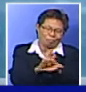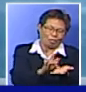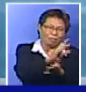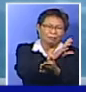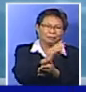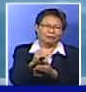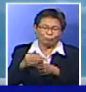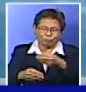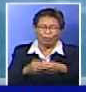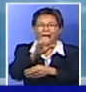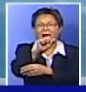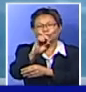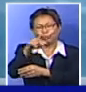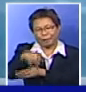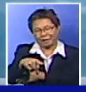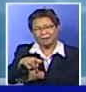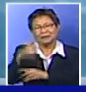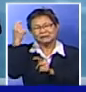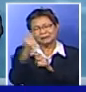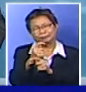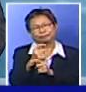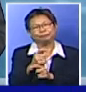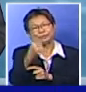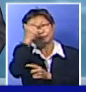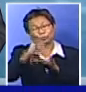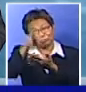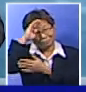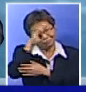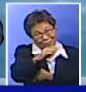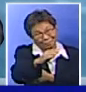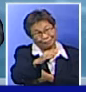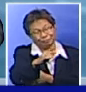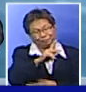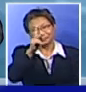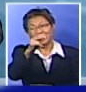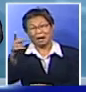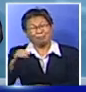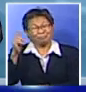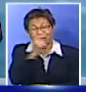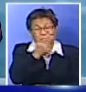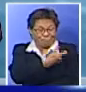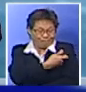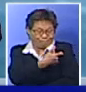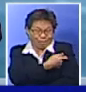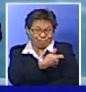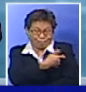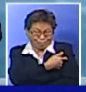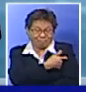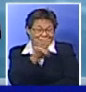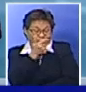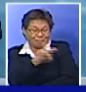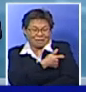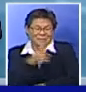dan prosedur operasi standard SOP yang ditetapkan. Justru dakwaan menyatakan Kementerian Kesihatan enggan memberi suntikan rabies walaupun